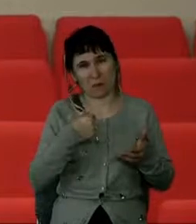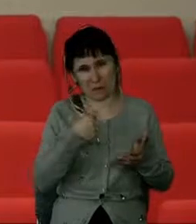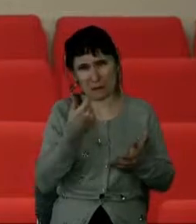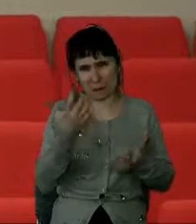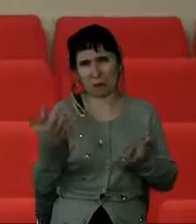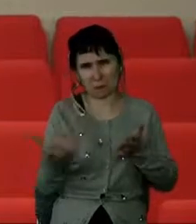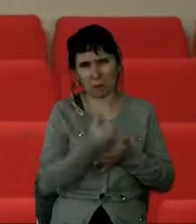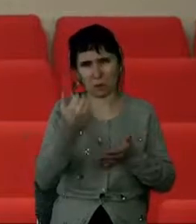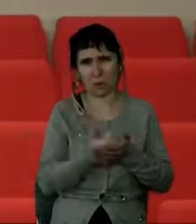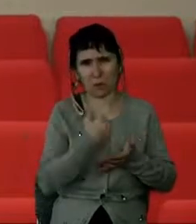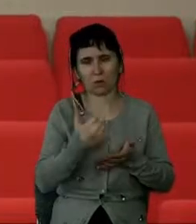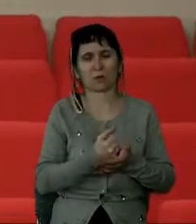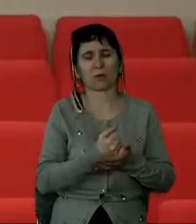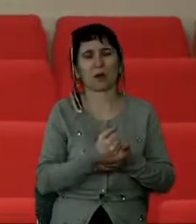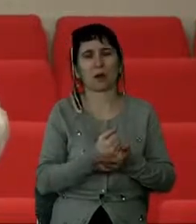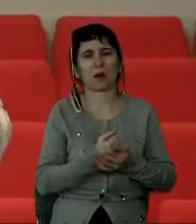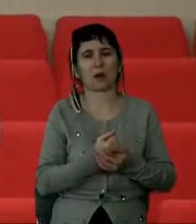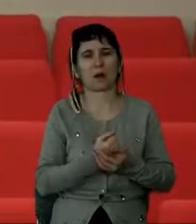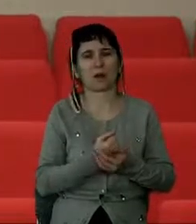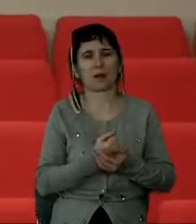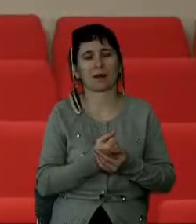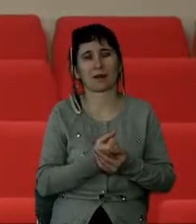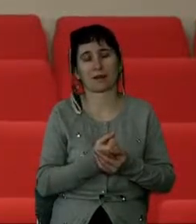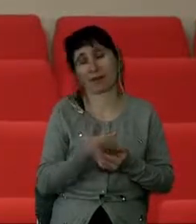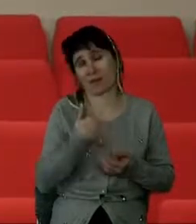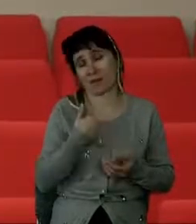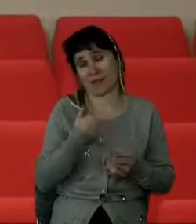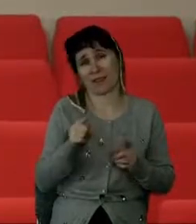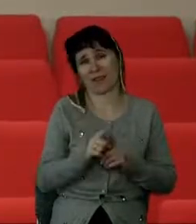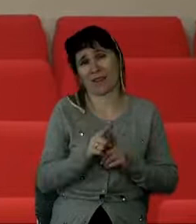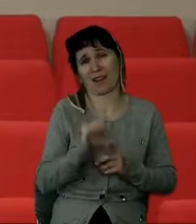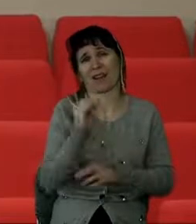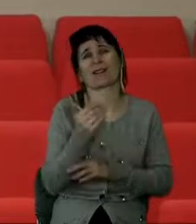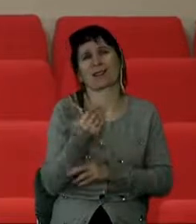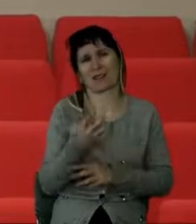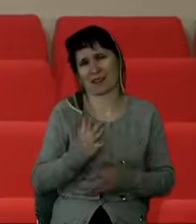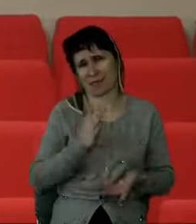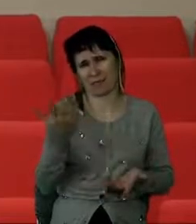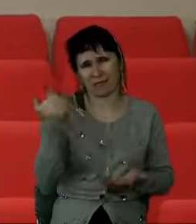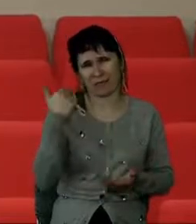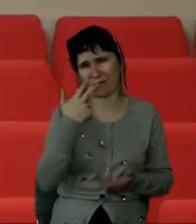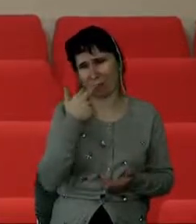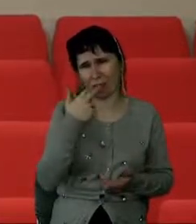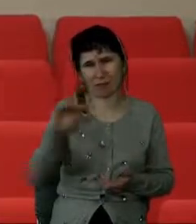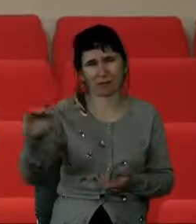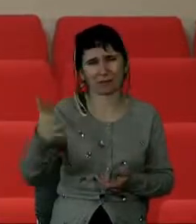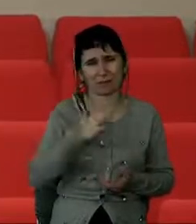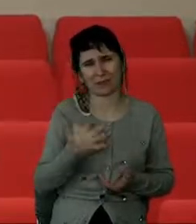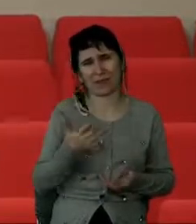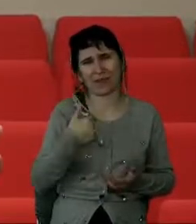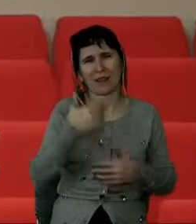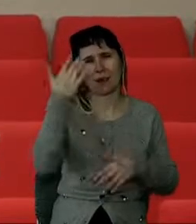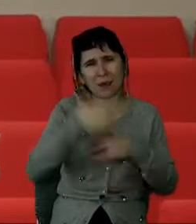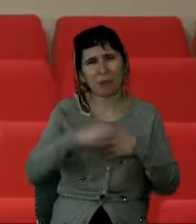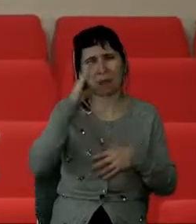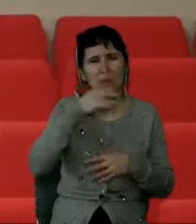вдалося. І коли, ну, для мене, як для дитини, ну, зараз я усвідомлюю, що, в принципі, воно